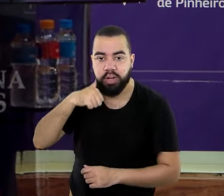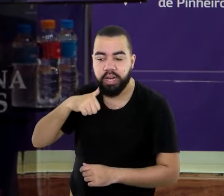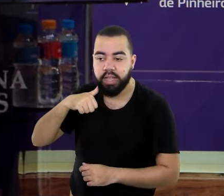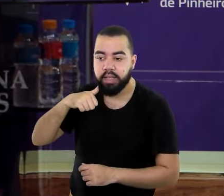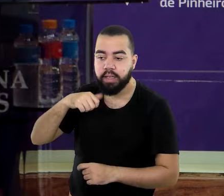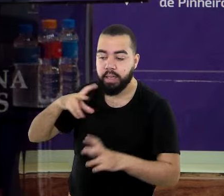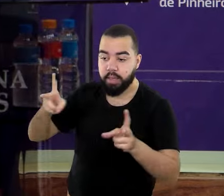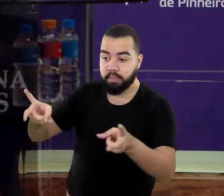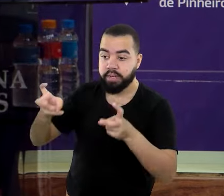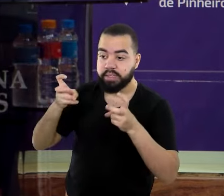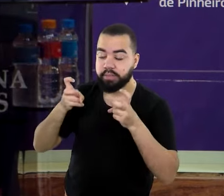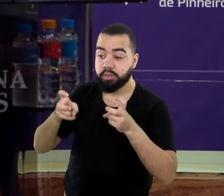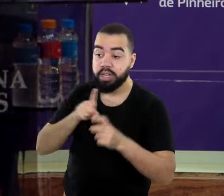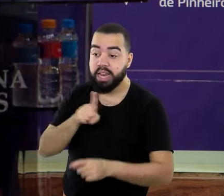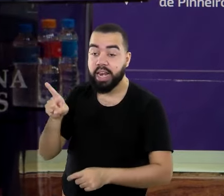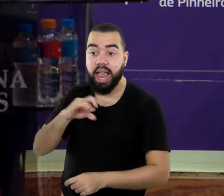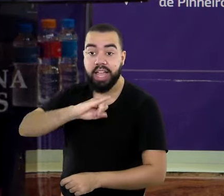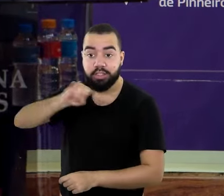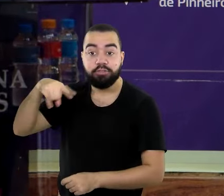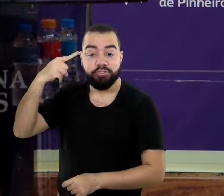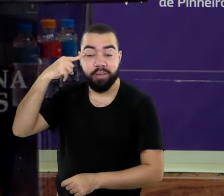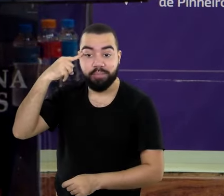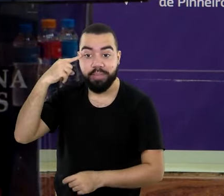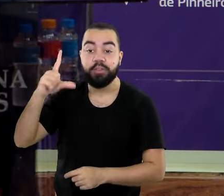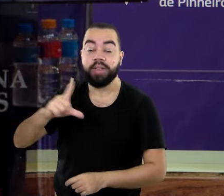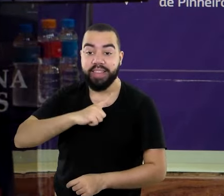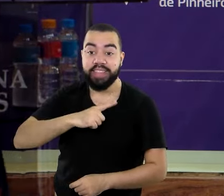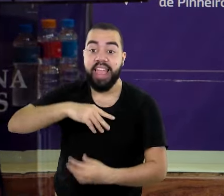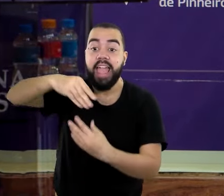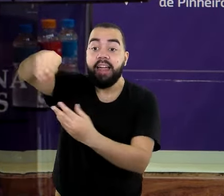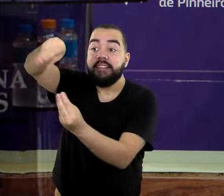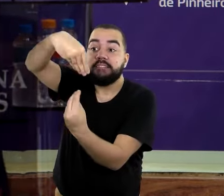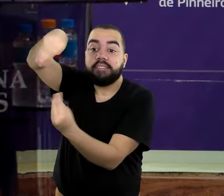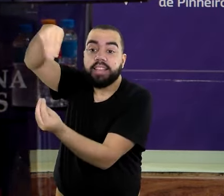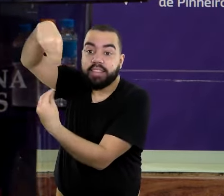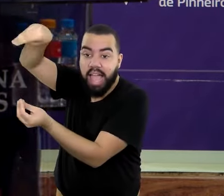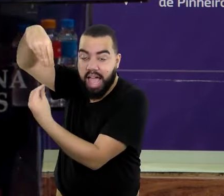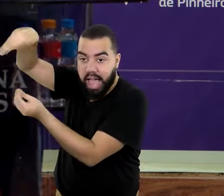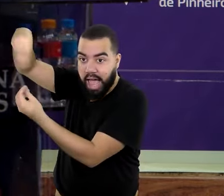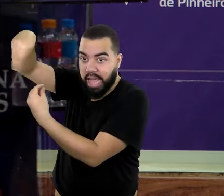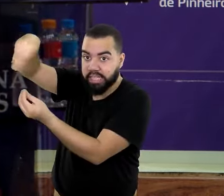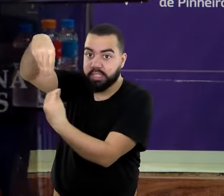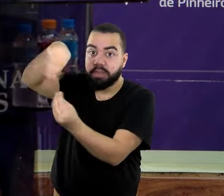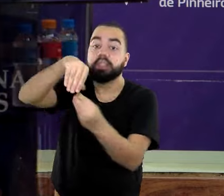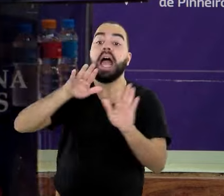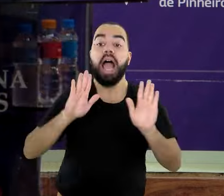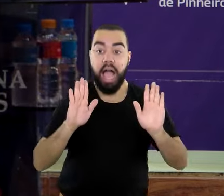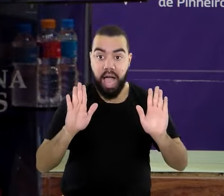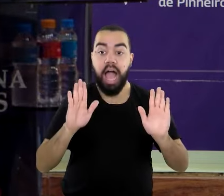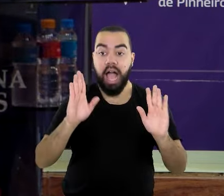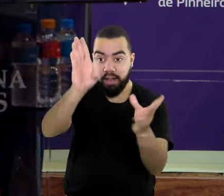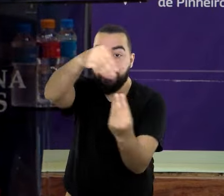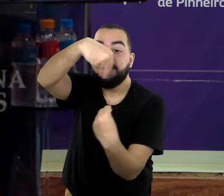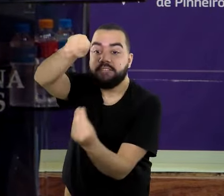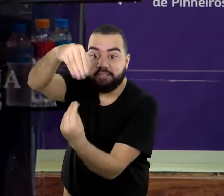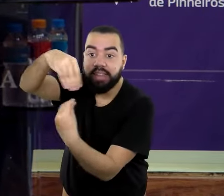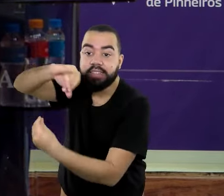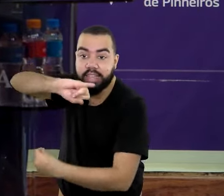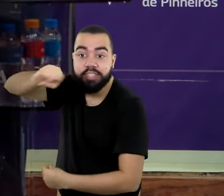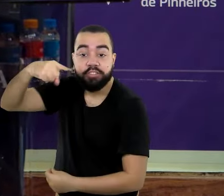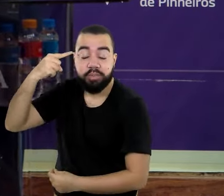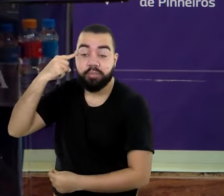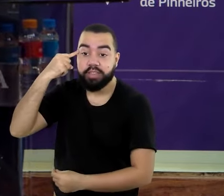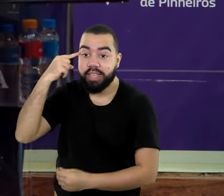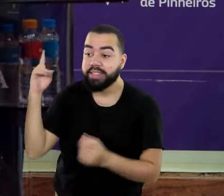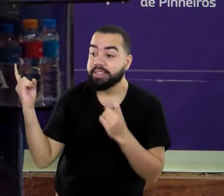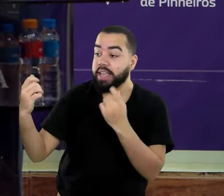que no Japão tem um monte de fantasmas." 일본에 귀신이 목사님에게 붙었구나. Ah, então um fantasma do Japão veio seguir o